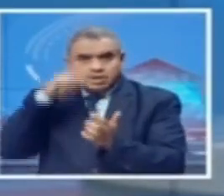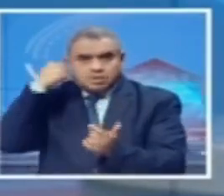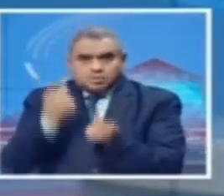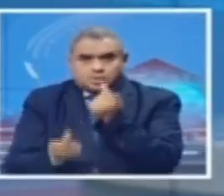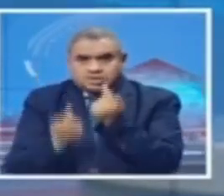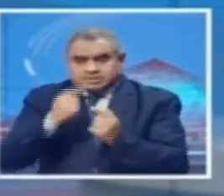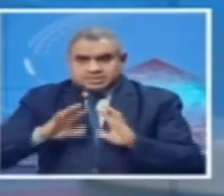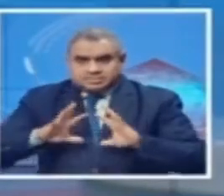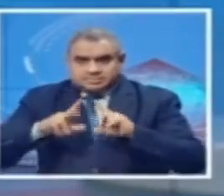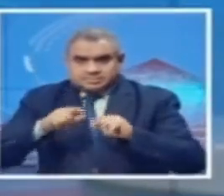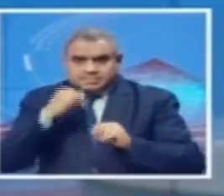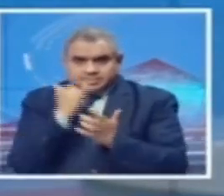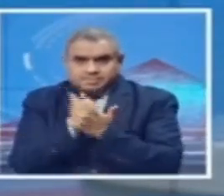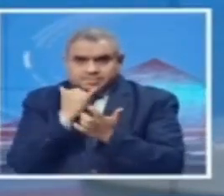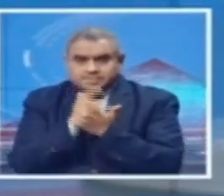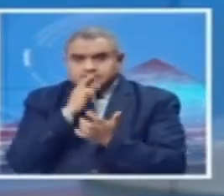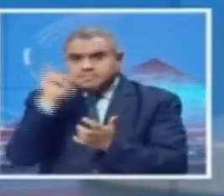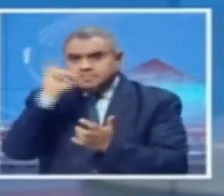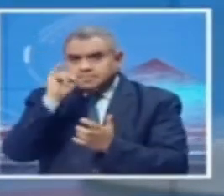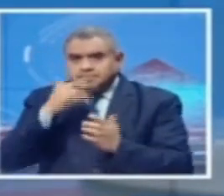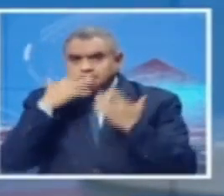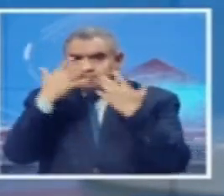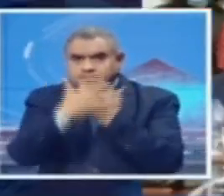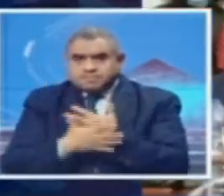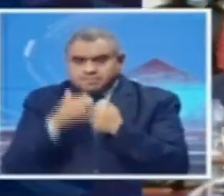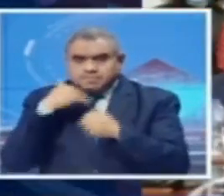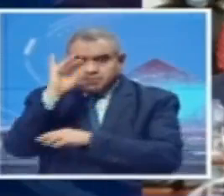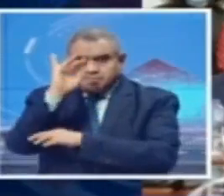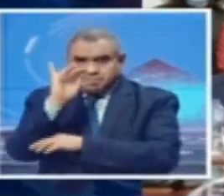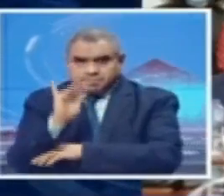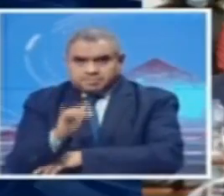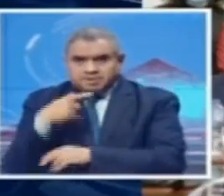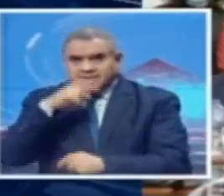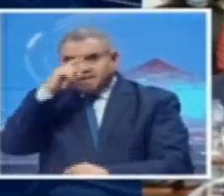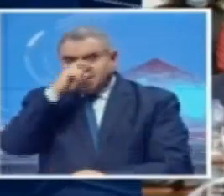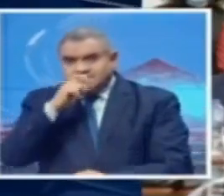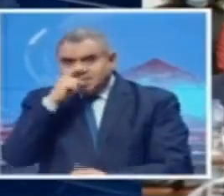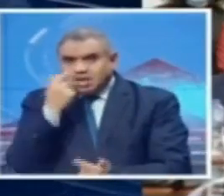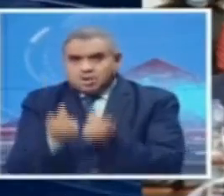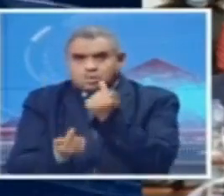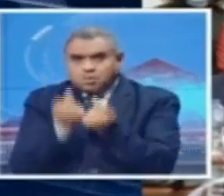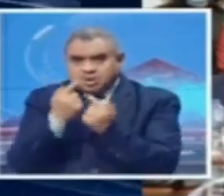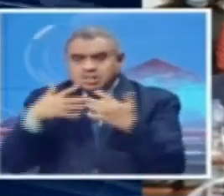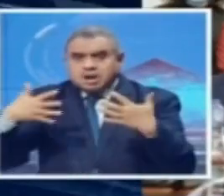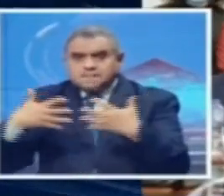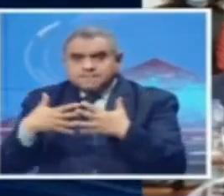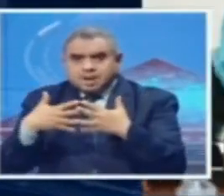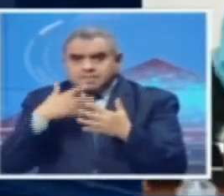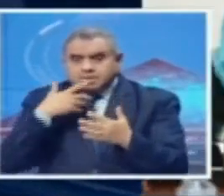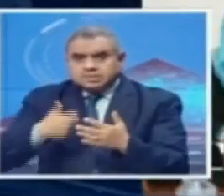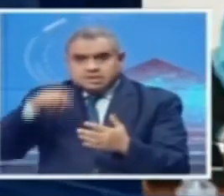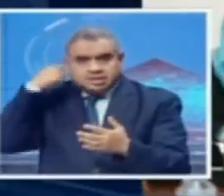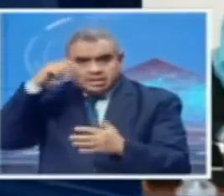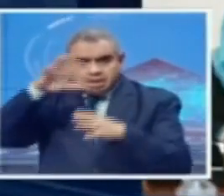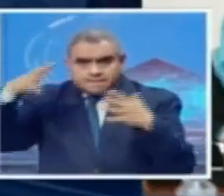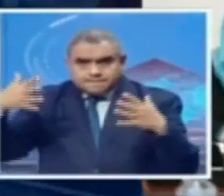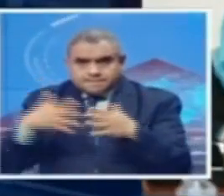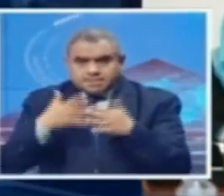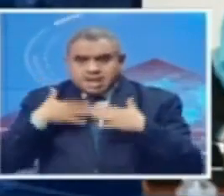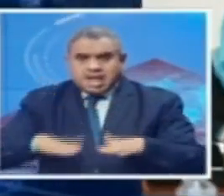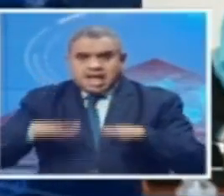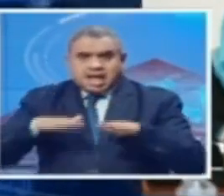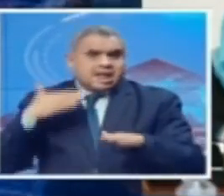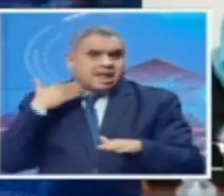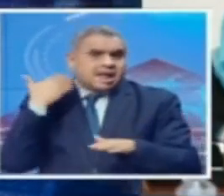أكد وزير التنمية المحلية أهمية مشروع دعم المجتمعات الريفية والزراعية لتكامله مع المبادرة الرئاسية حياة